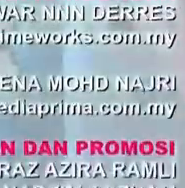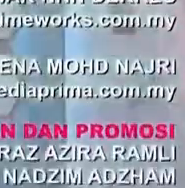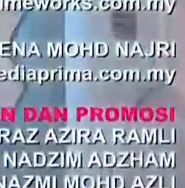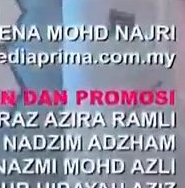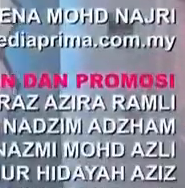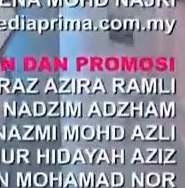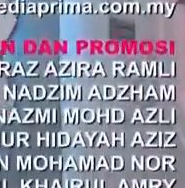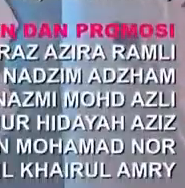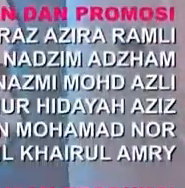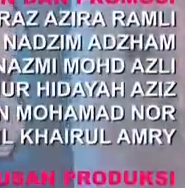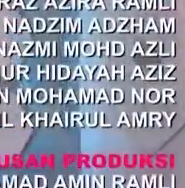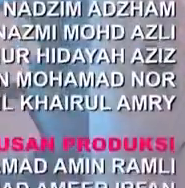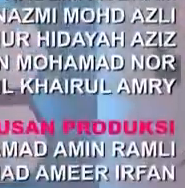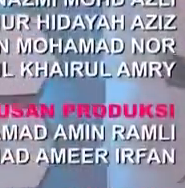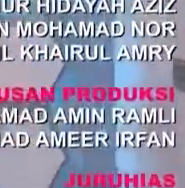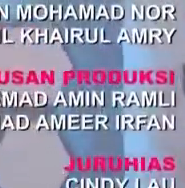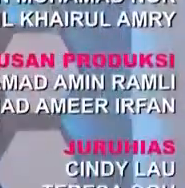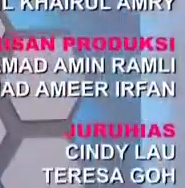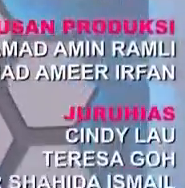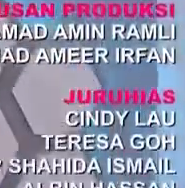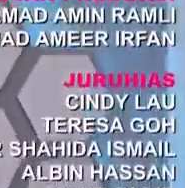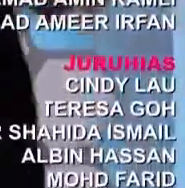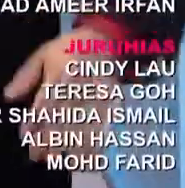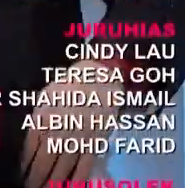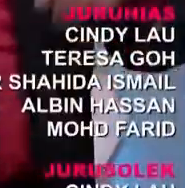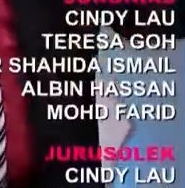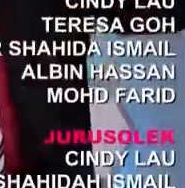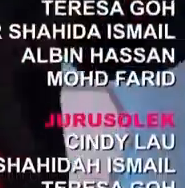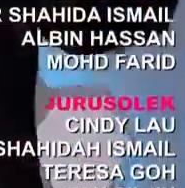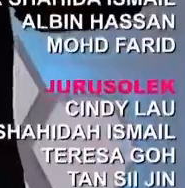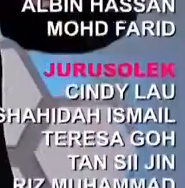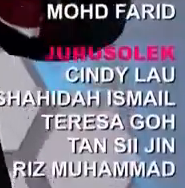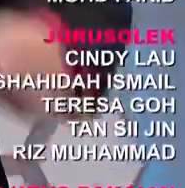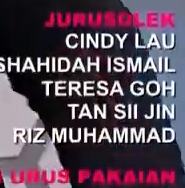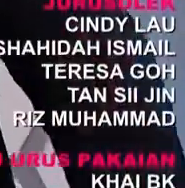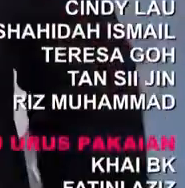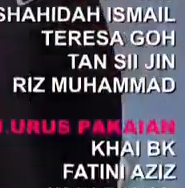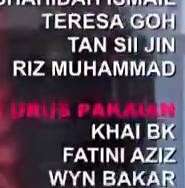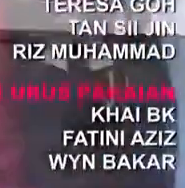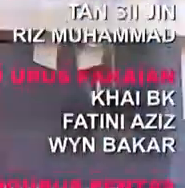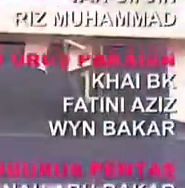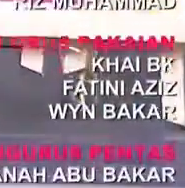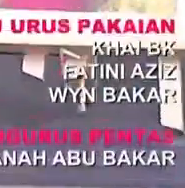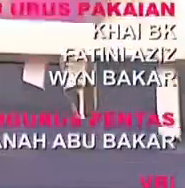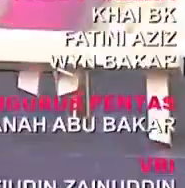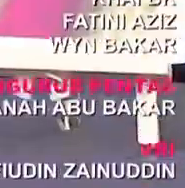lara, teringatkanmu menghibur ayah juga mama.